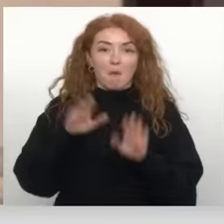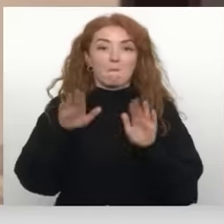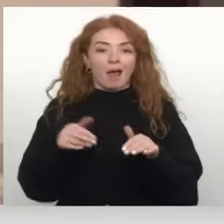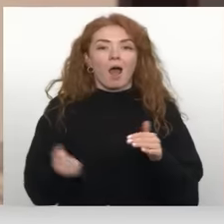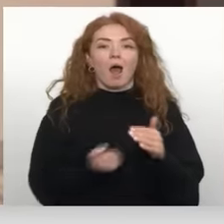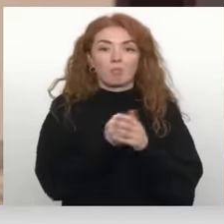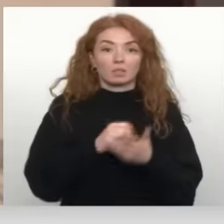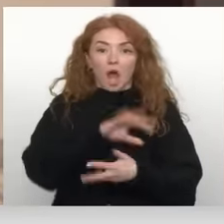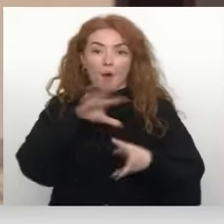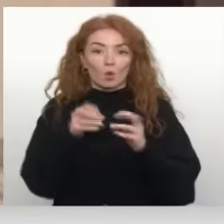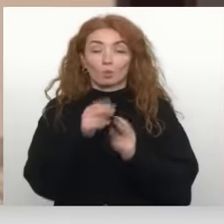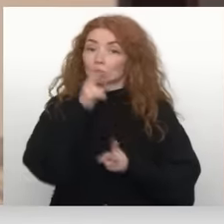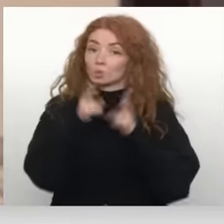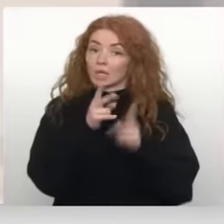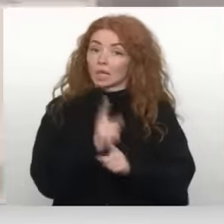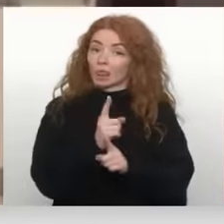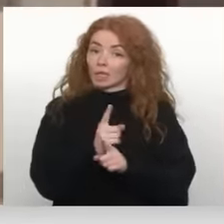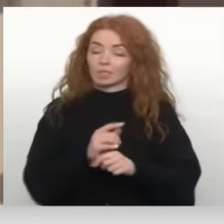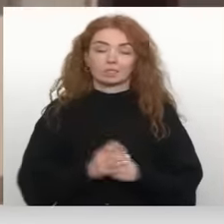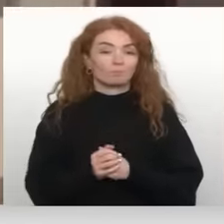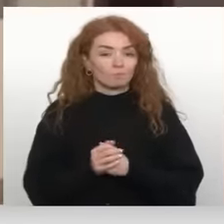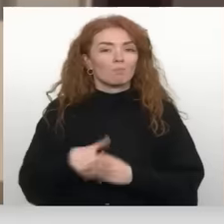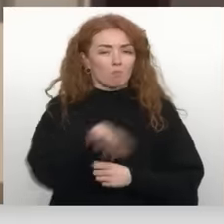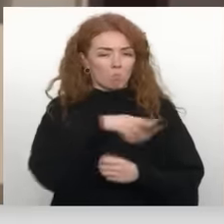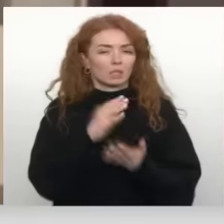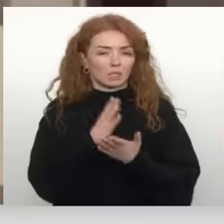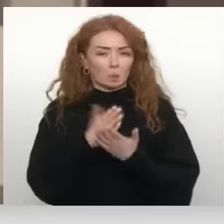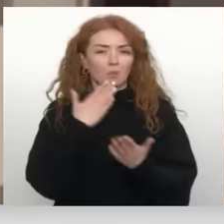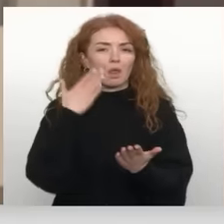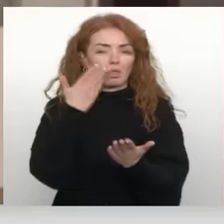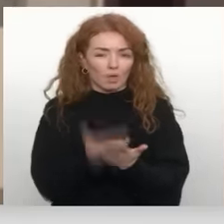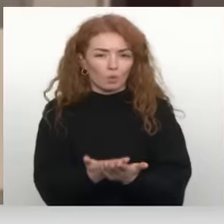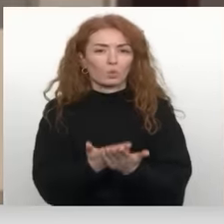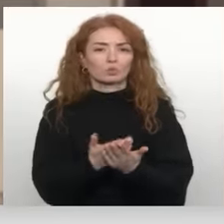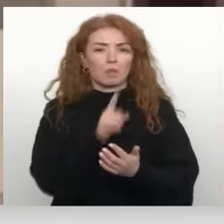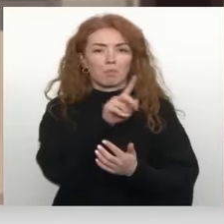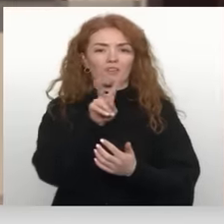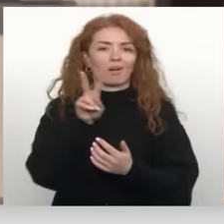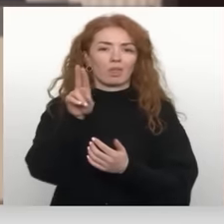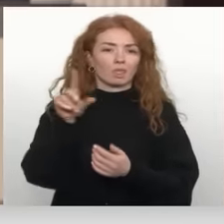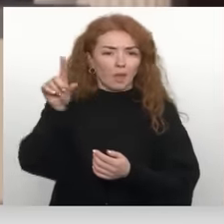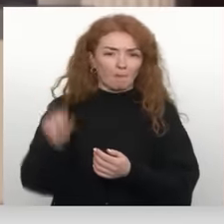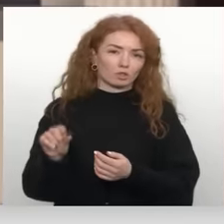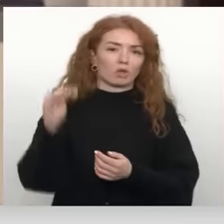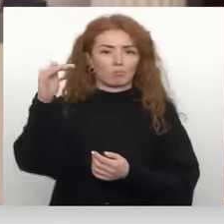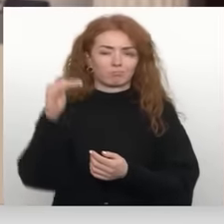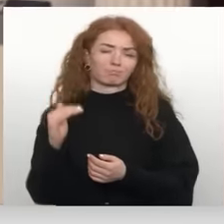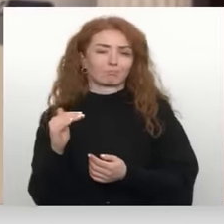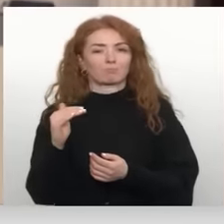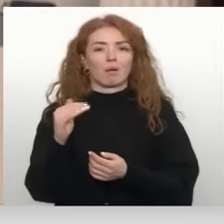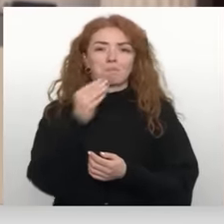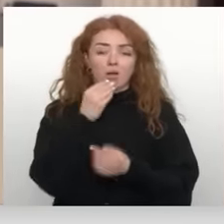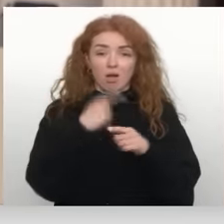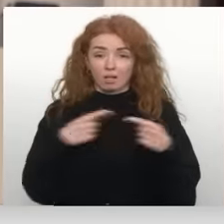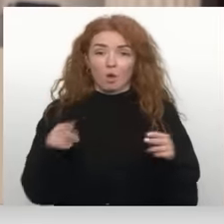atbalsta apjomu sūdzēties nevar. Mēs esam pieteikuši PVN samazināto liku pārtikai un